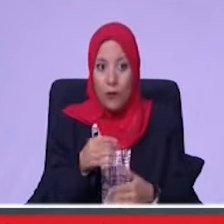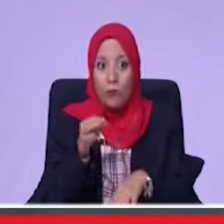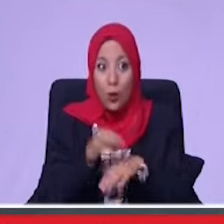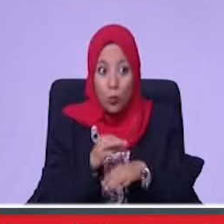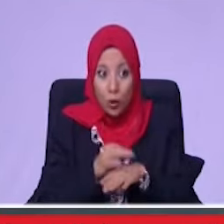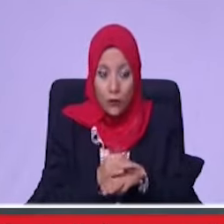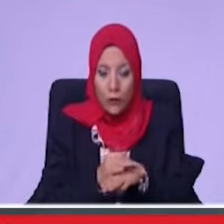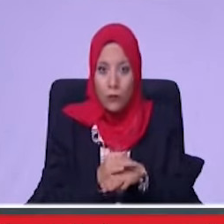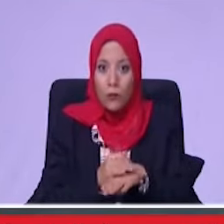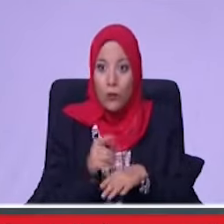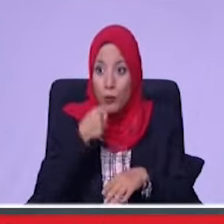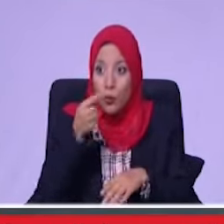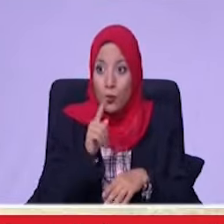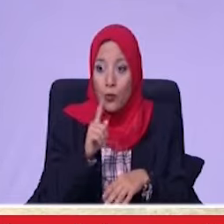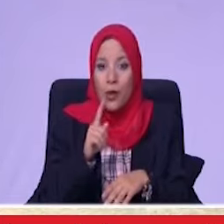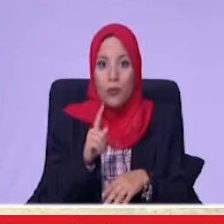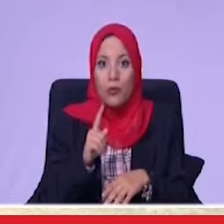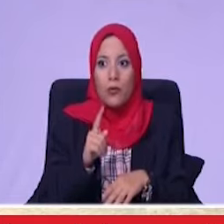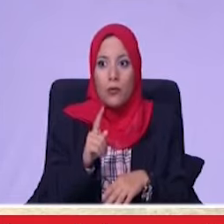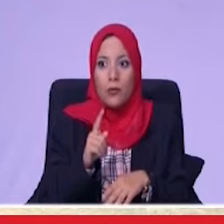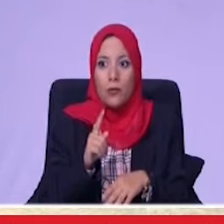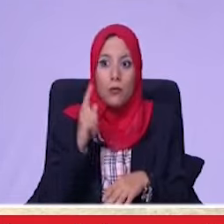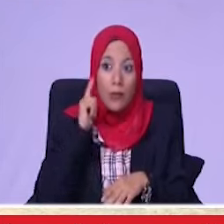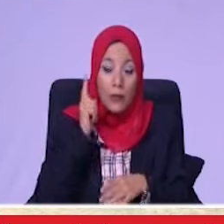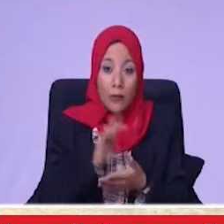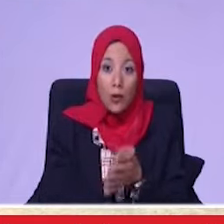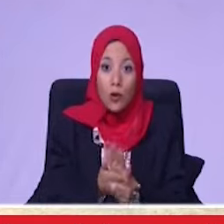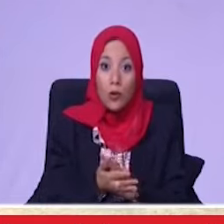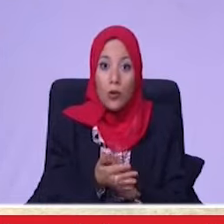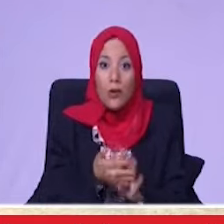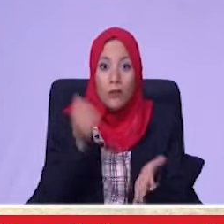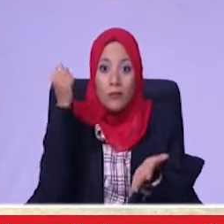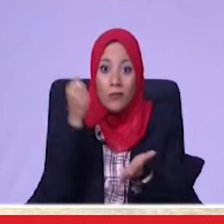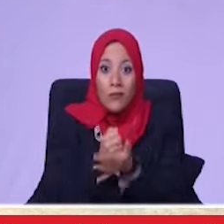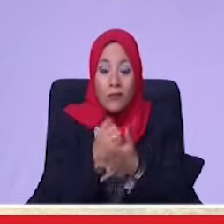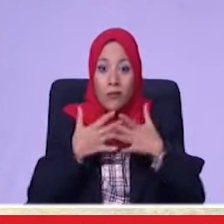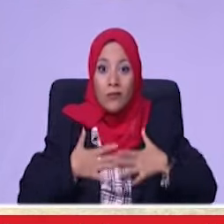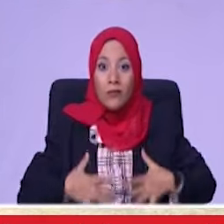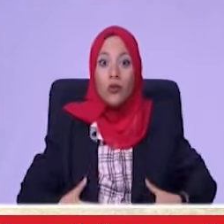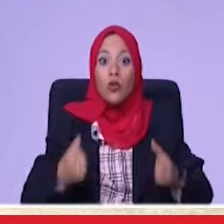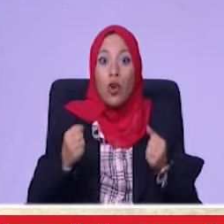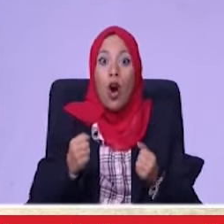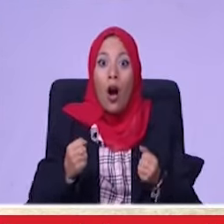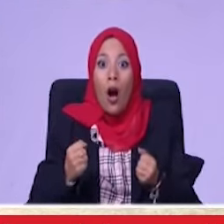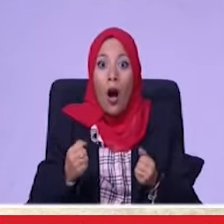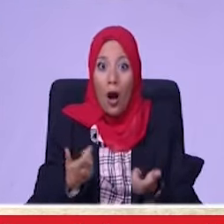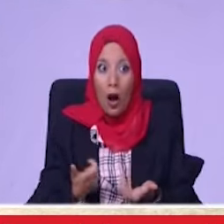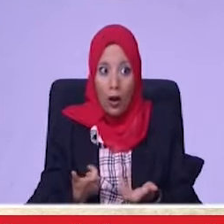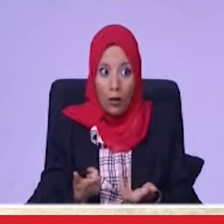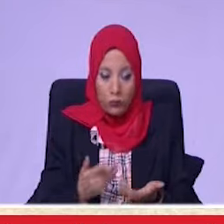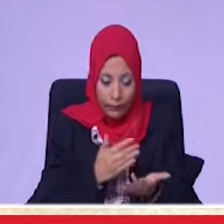بيقول ما بيتكلمش من وزارة الصحة المصرية قدام